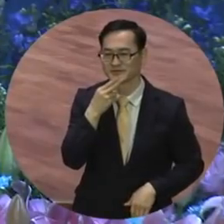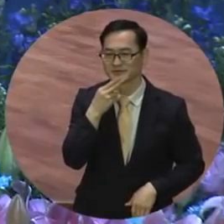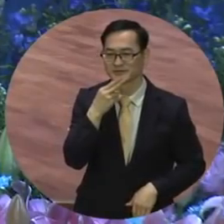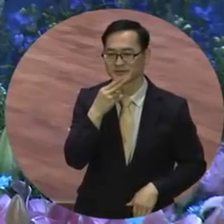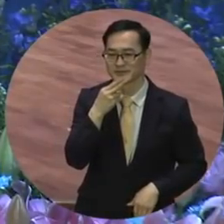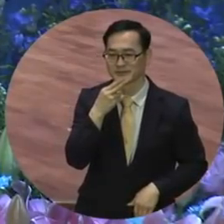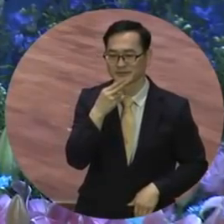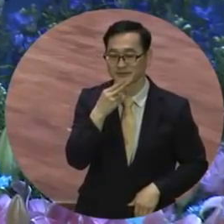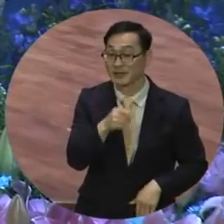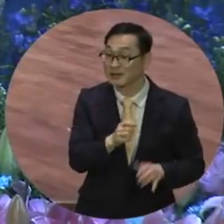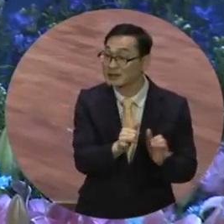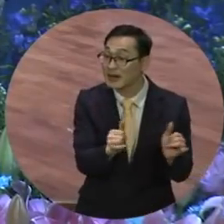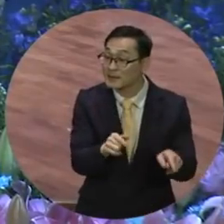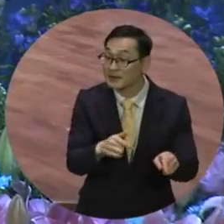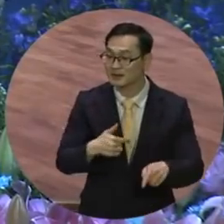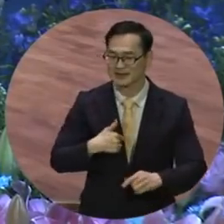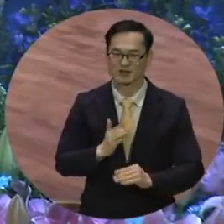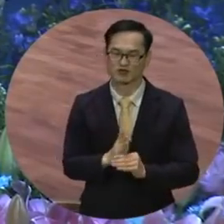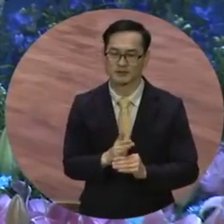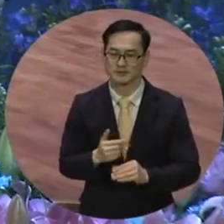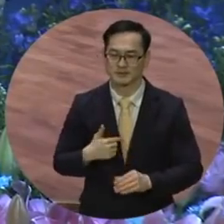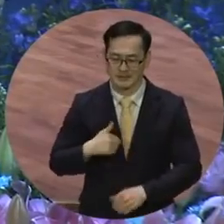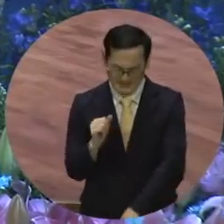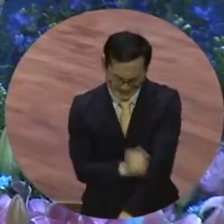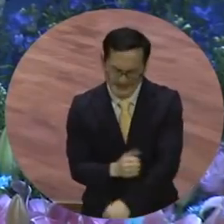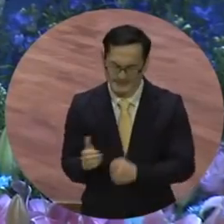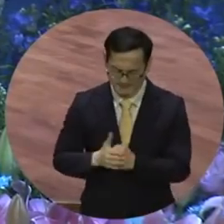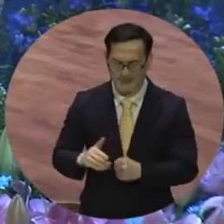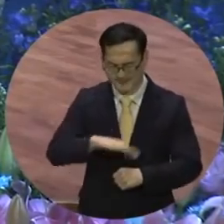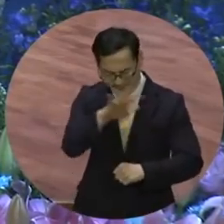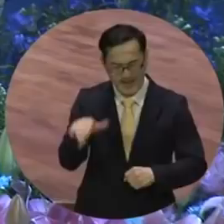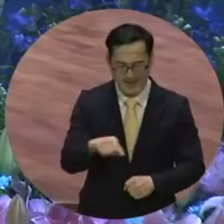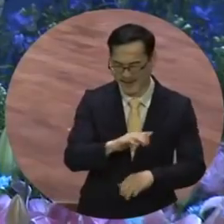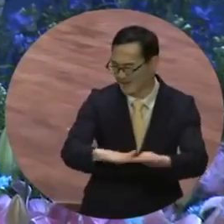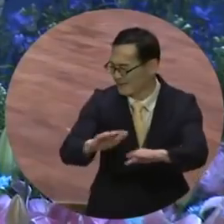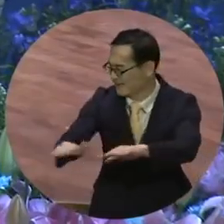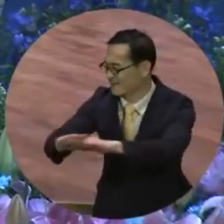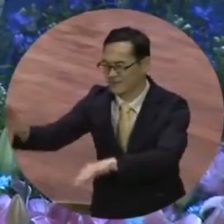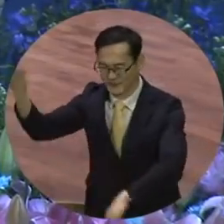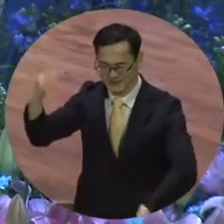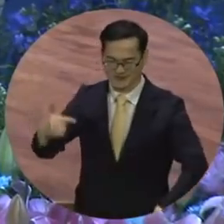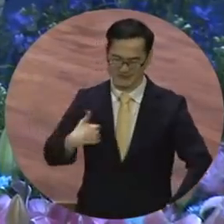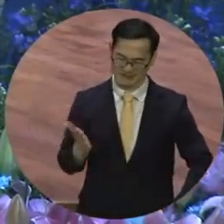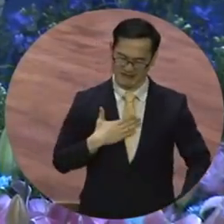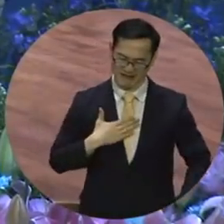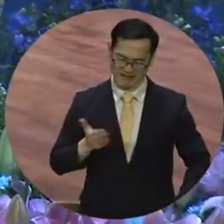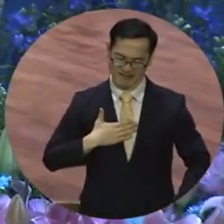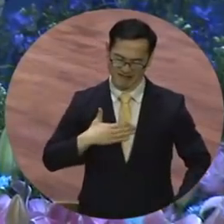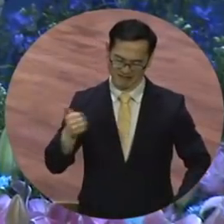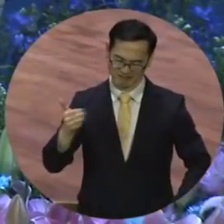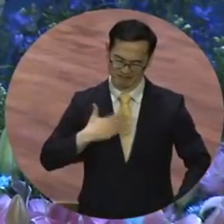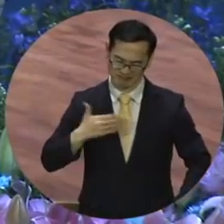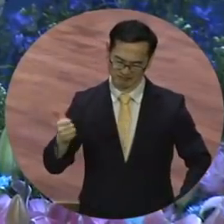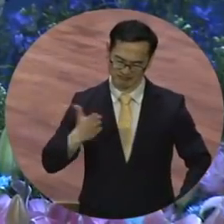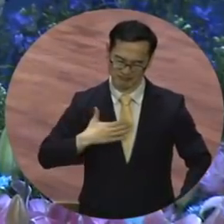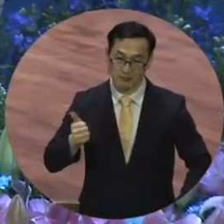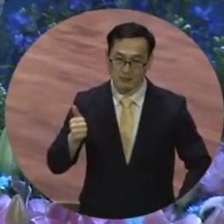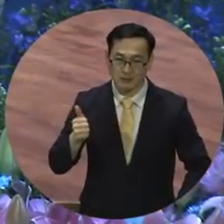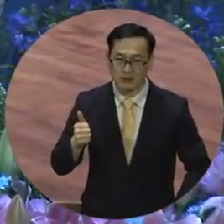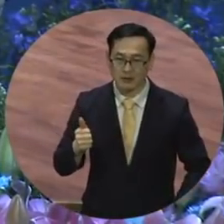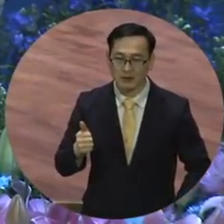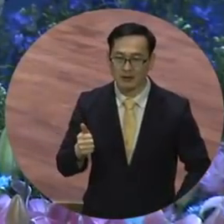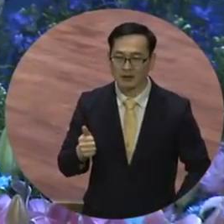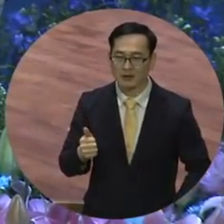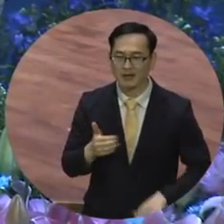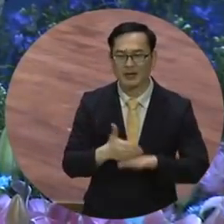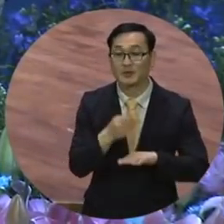살아요. 자기가 착하고 자기가 잘했을 때 뭐 감사할 게 있어요. 자기가 성실하게 살았기 때문에 그건 뭐 감사